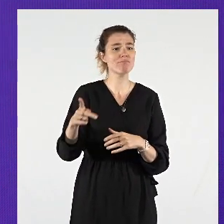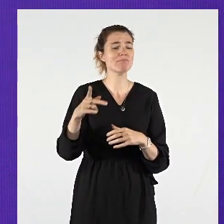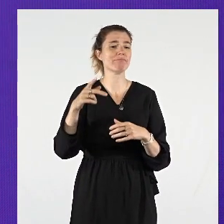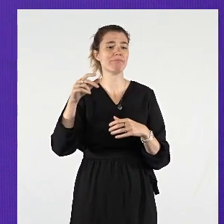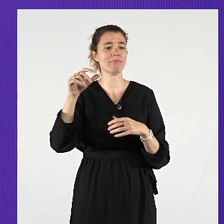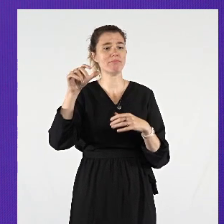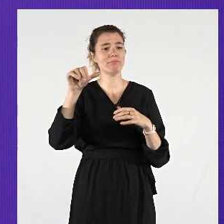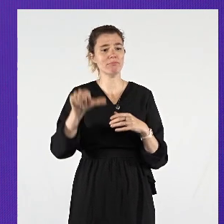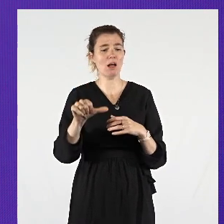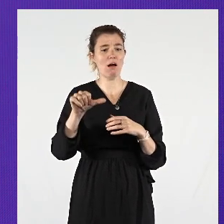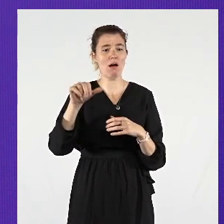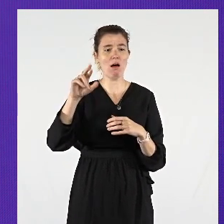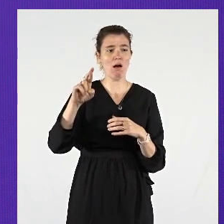celle